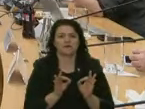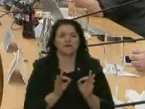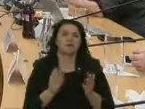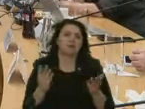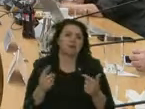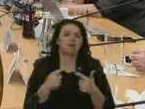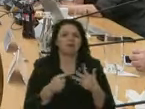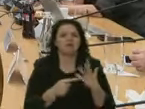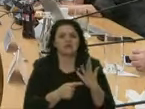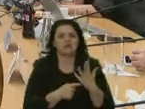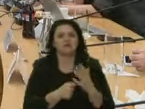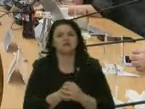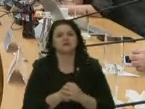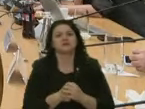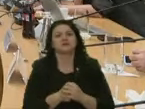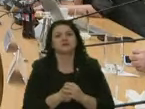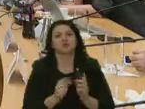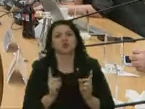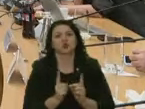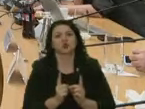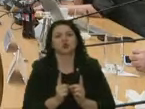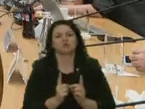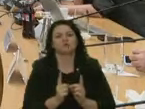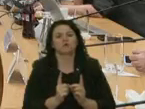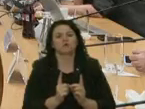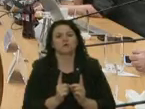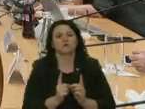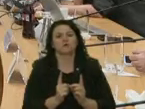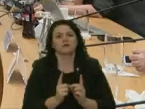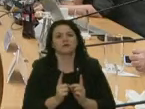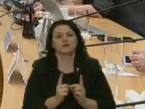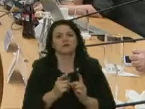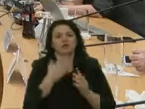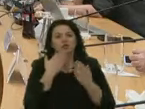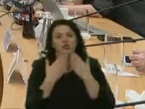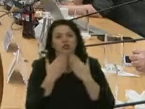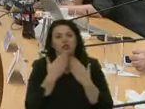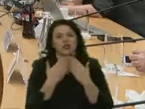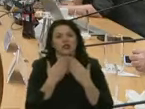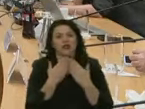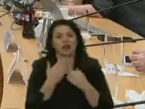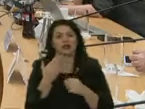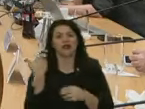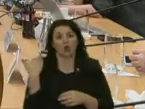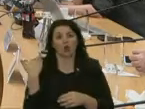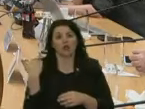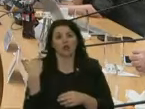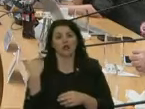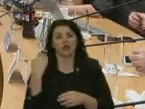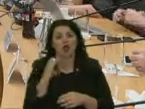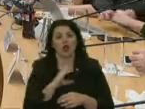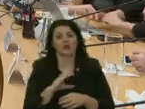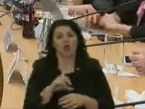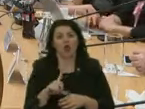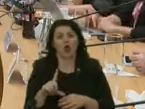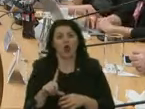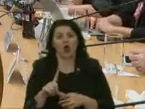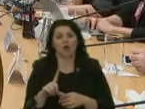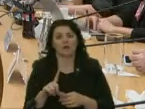mai departe. Foarte scurt, la ședința trecută de Consiliu